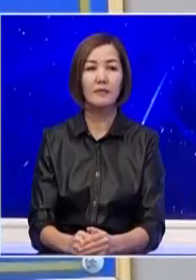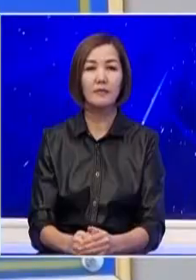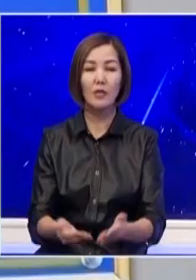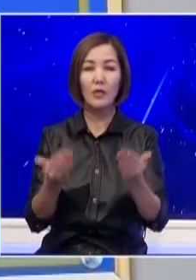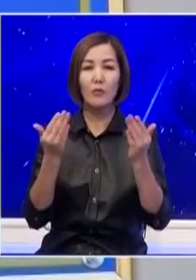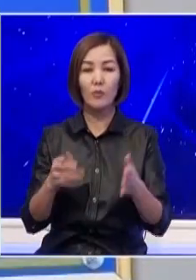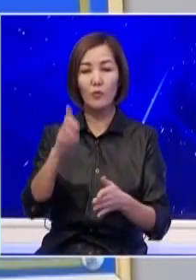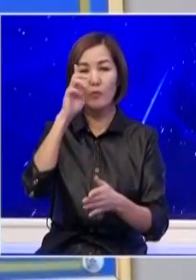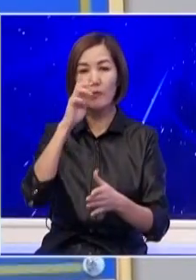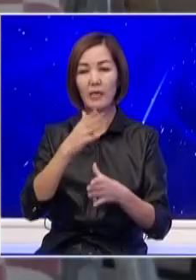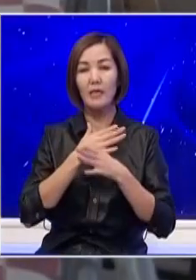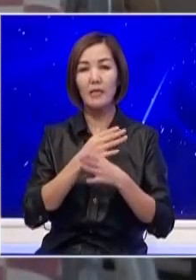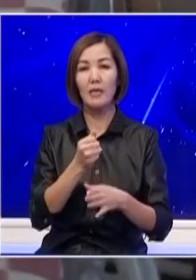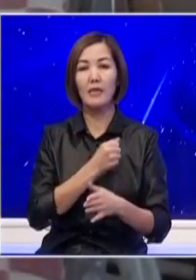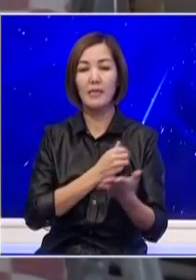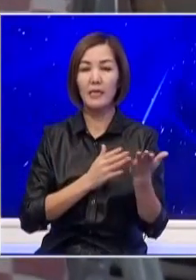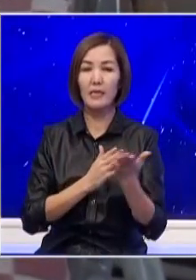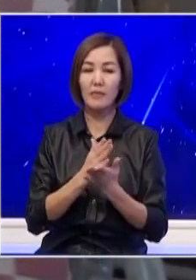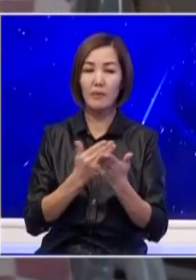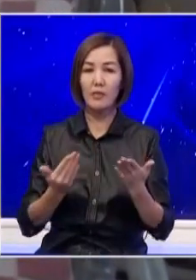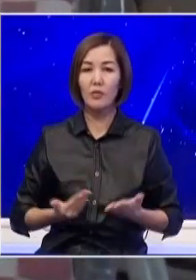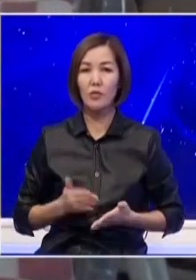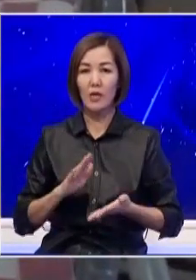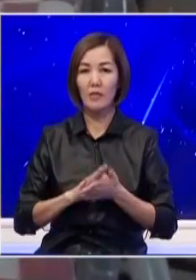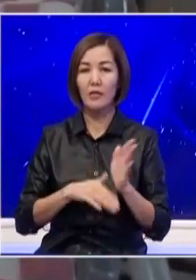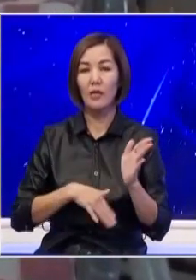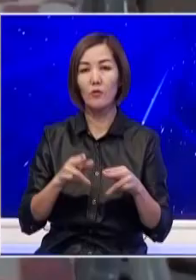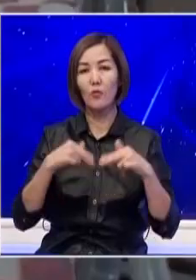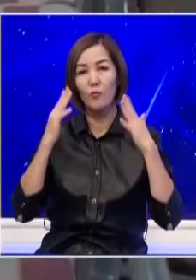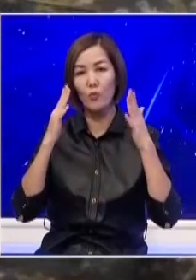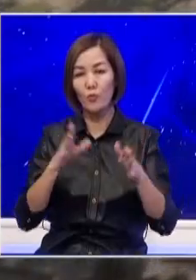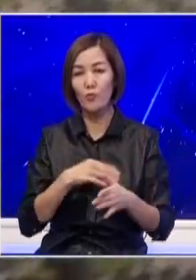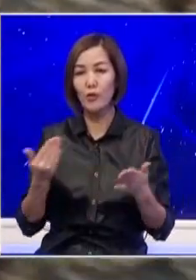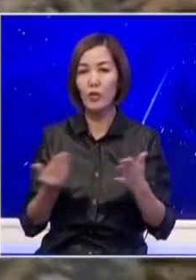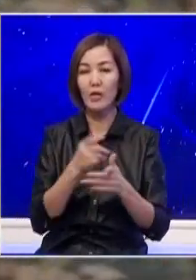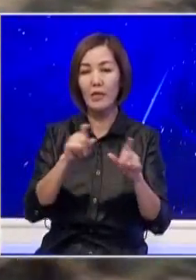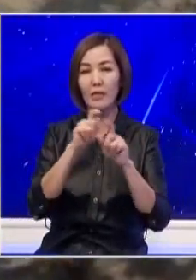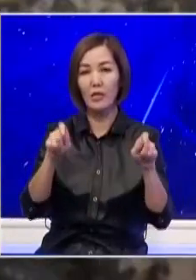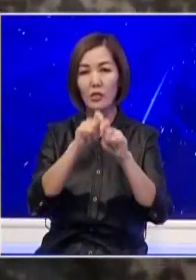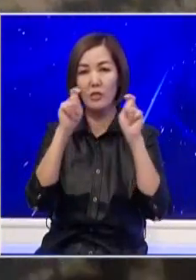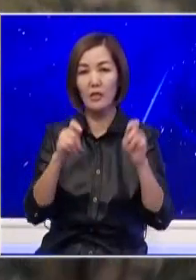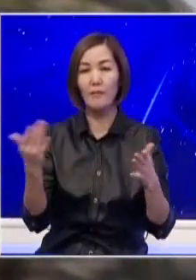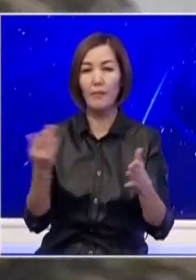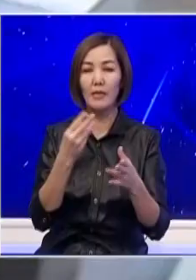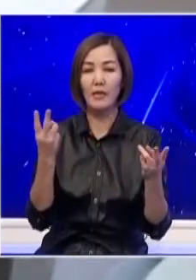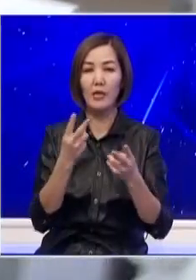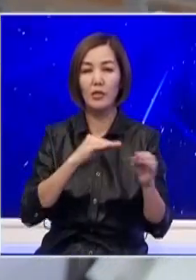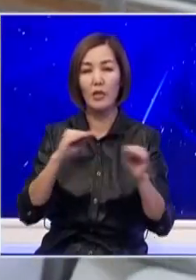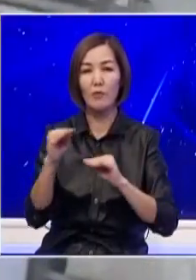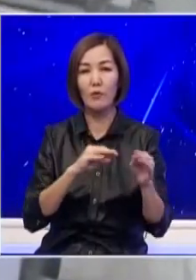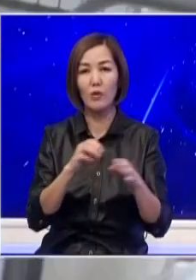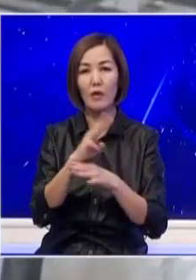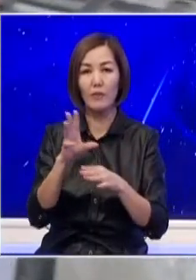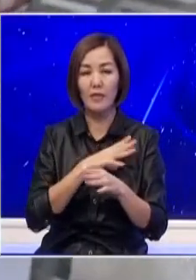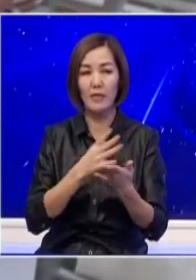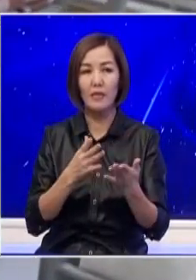Бүгінде мемлекет тарапынан әскери қызметкерлердің тұрмыс жағдайын жақсартуға көп көңіл бөлінуде. Сондықтан жаңадан ашылған казарма барлық қажетті заттар, құрал-жабдықтармен